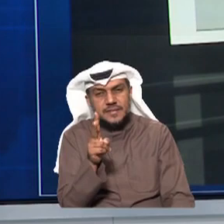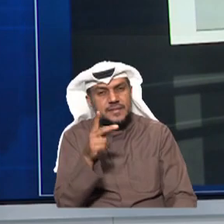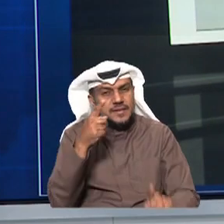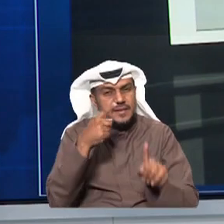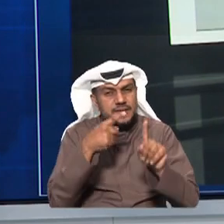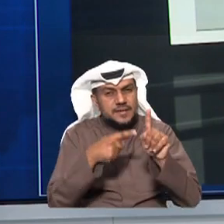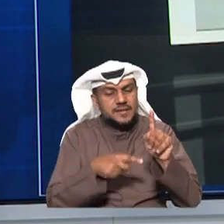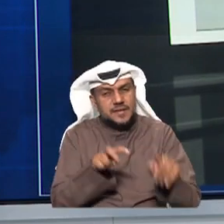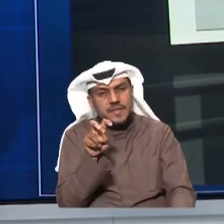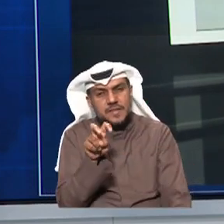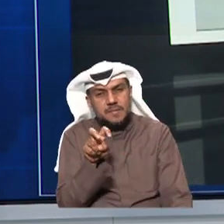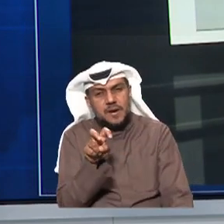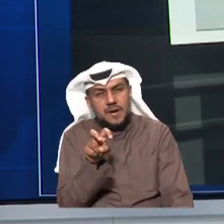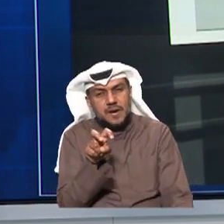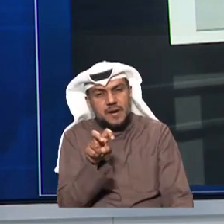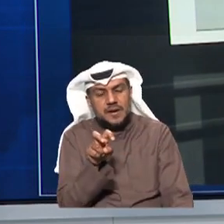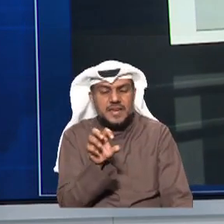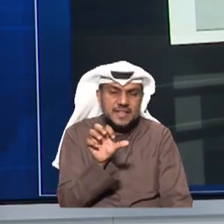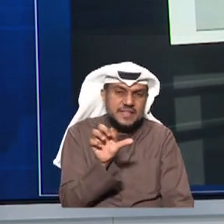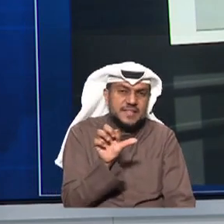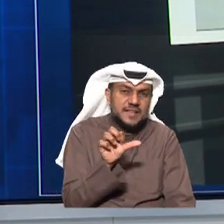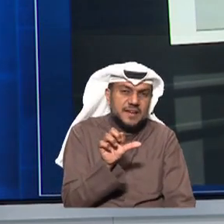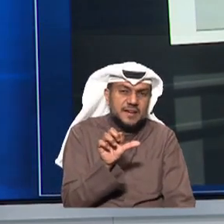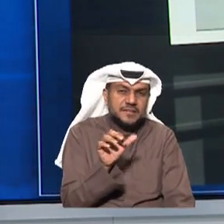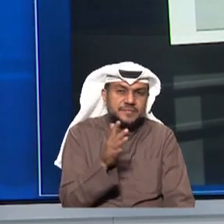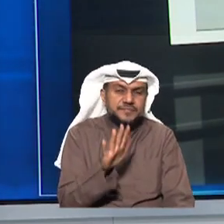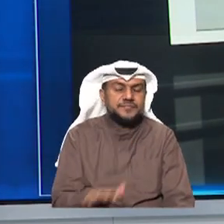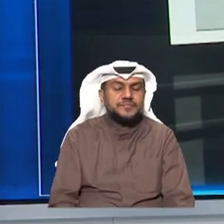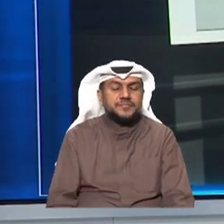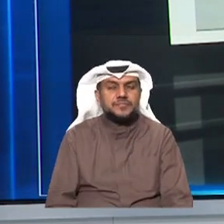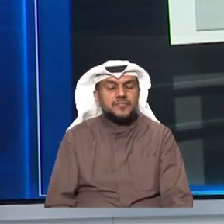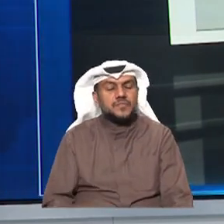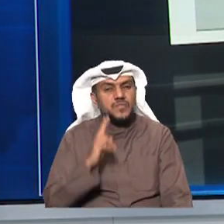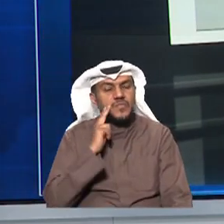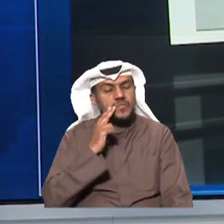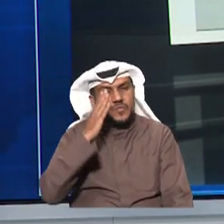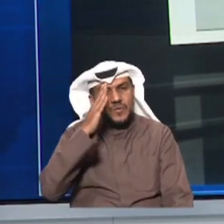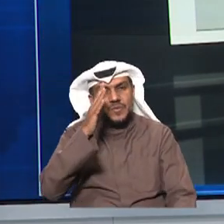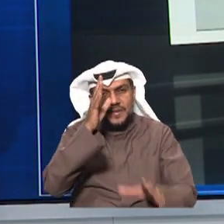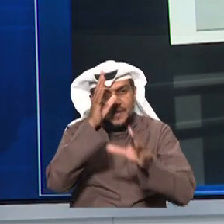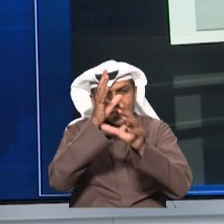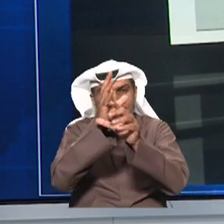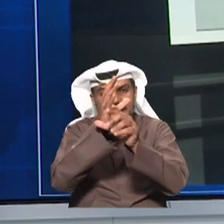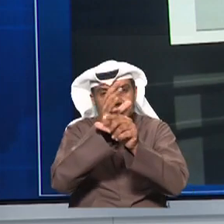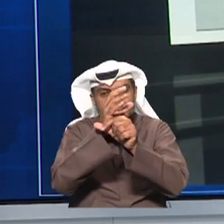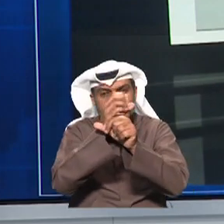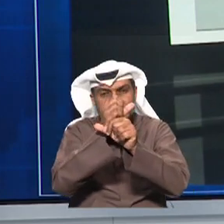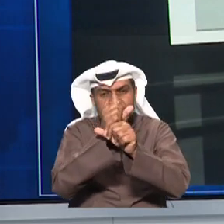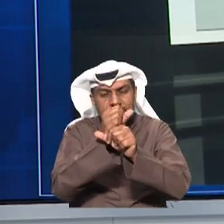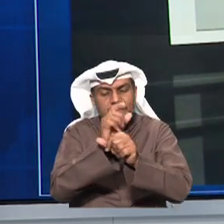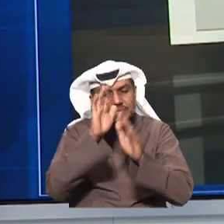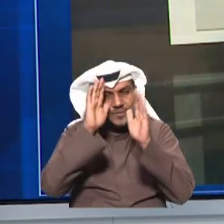بين 8 إلى 9 درجات مئوية. أعزائي المشاهدين أشكركم على حسن المتابعة وإلى أن ألقاكم في أمان الله.